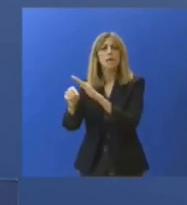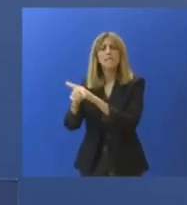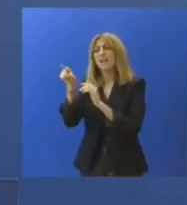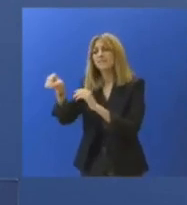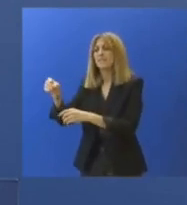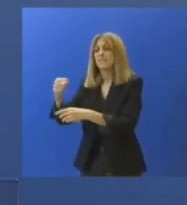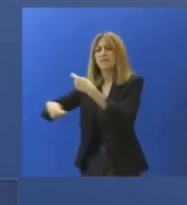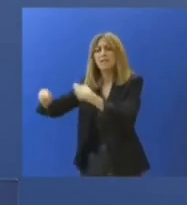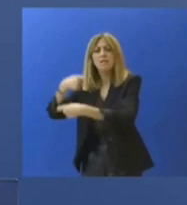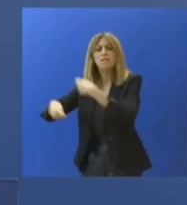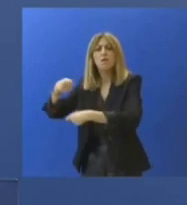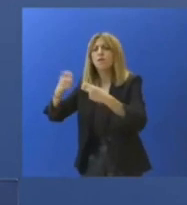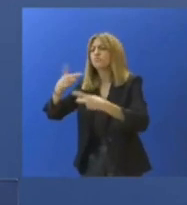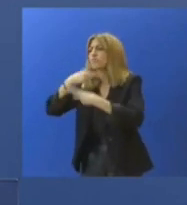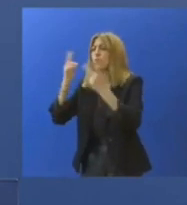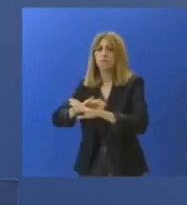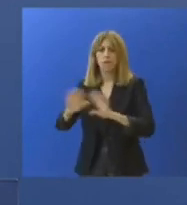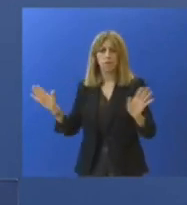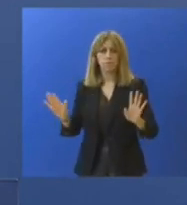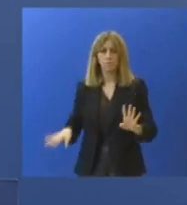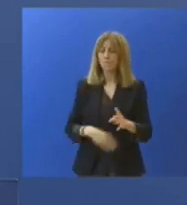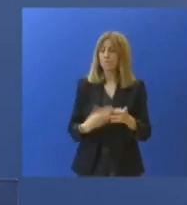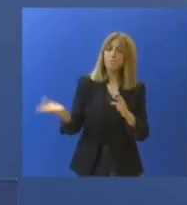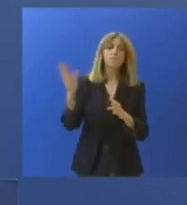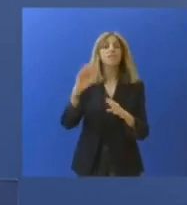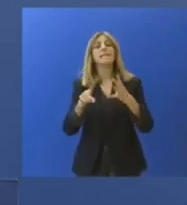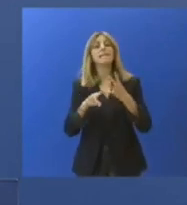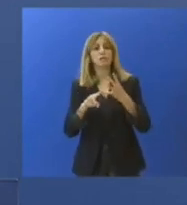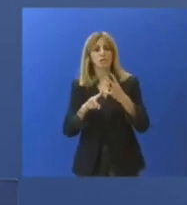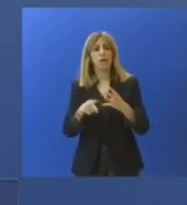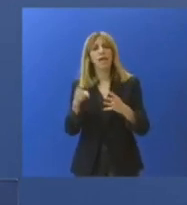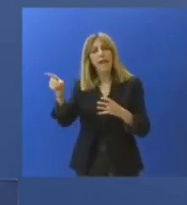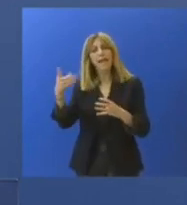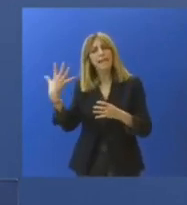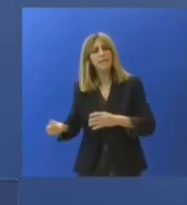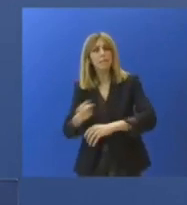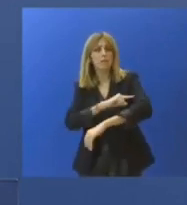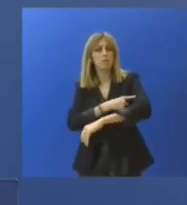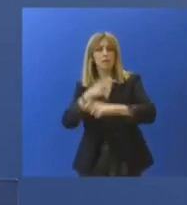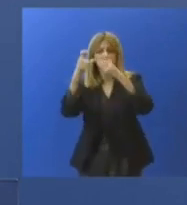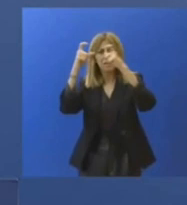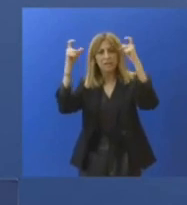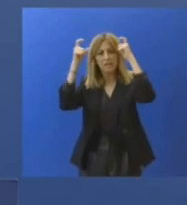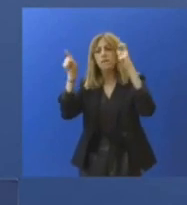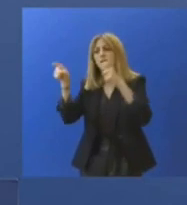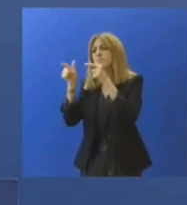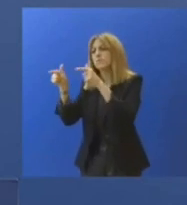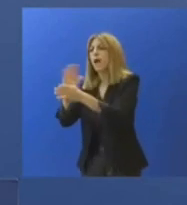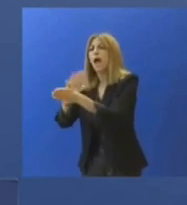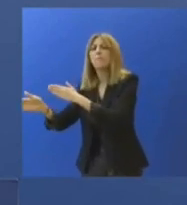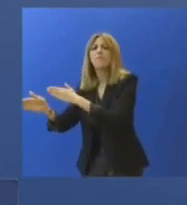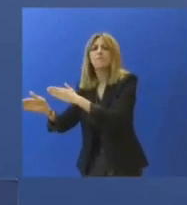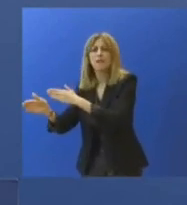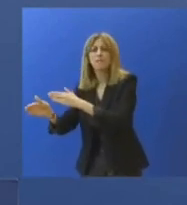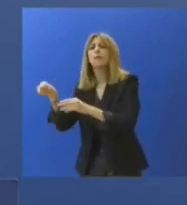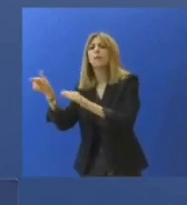δομές θα έχουν πρωτοβάθμιες υπηρεσίες υγείας, γεγονός που αφενός θα καλύψει τις άμεσες ανάγκες όσων φιλοξενούνται σε αυτές και αφετέρου θα